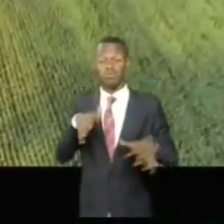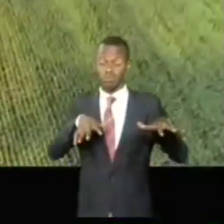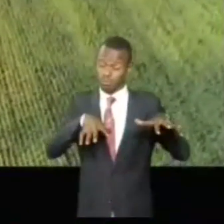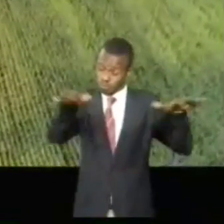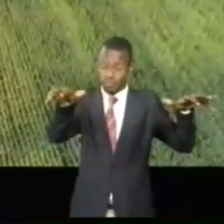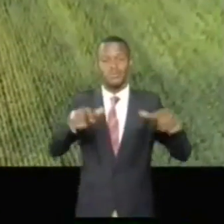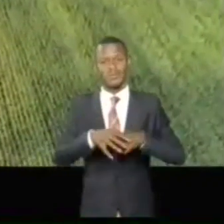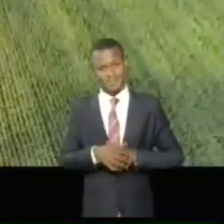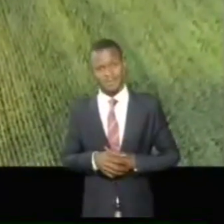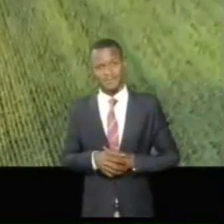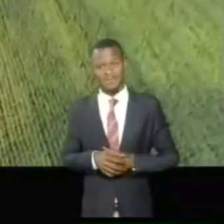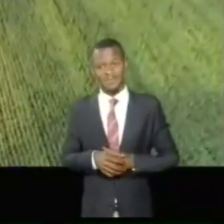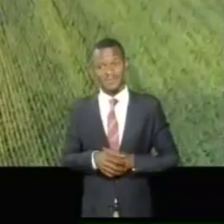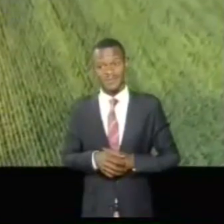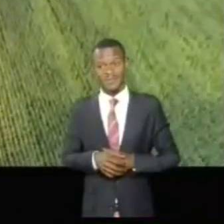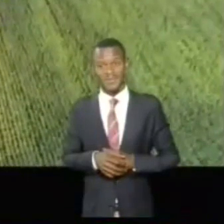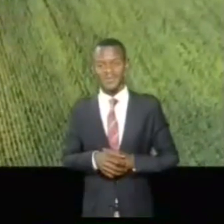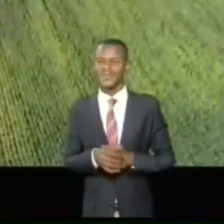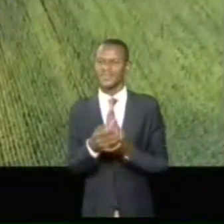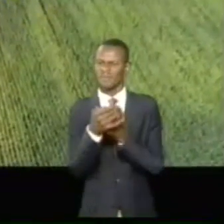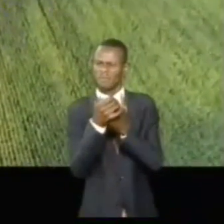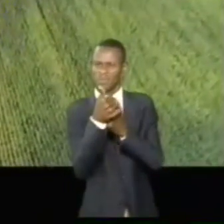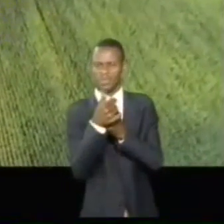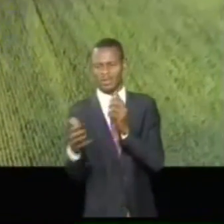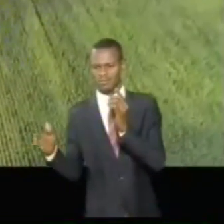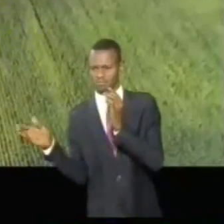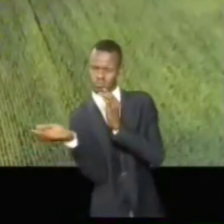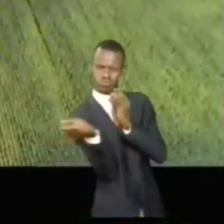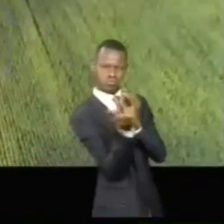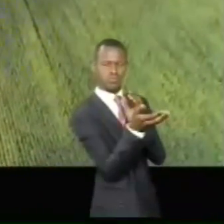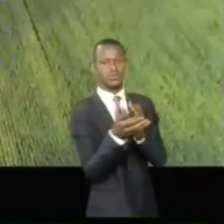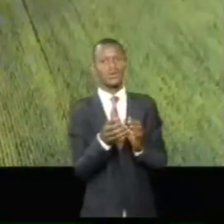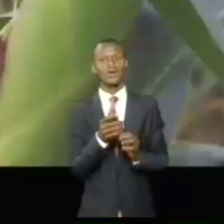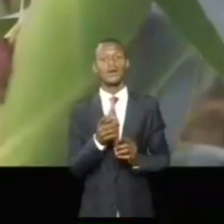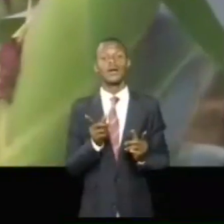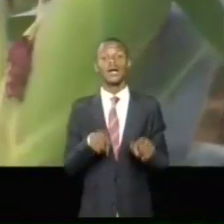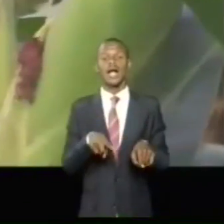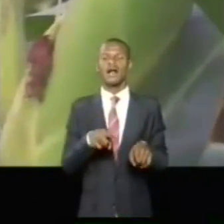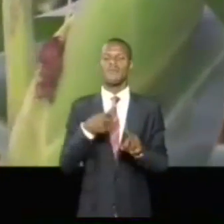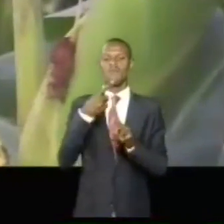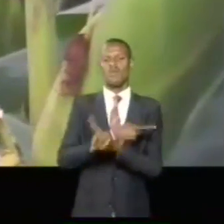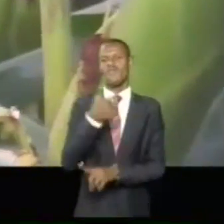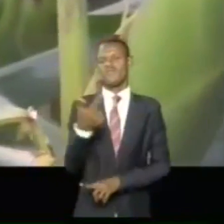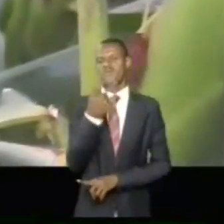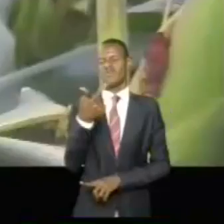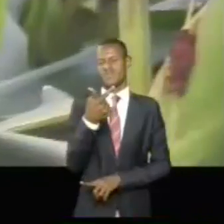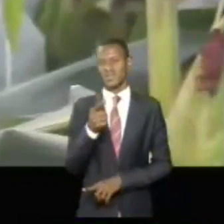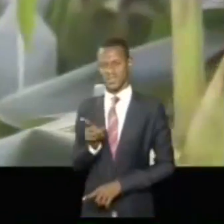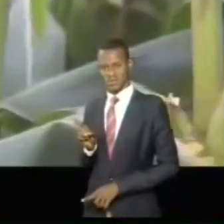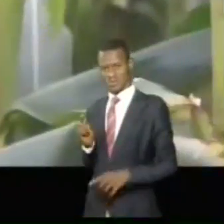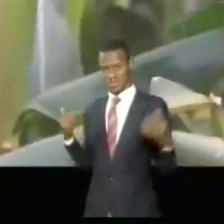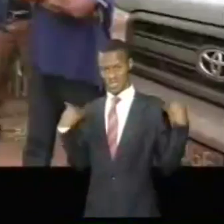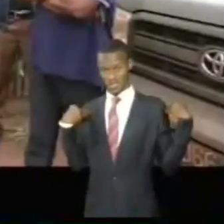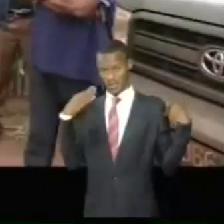à perte de vue qui attendent livrer leurs secrets. D'ici février 2021, sentiment de satisfaction du général de